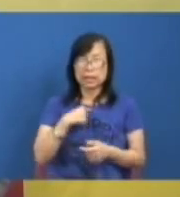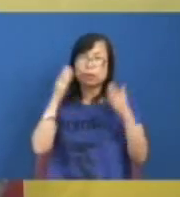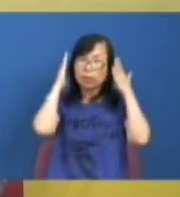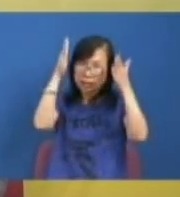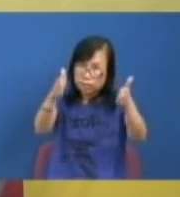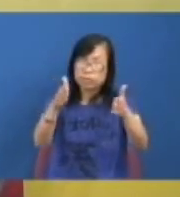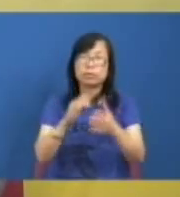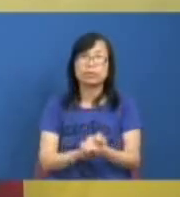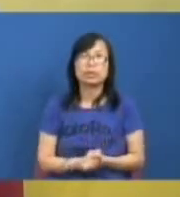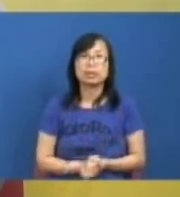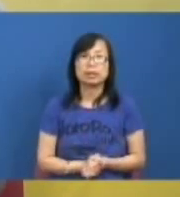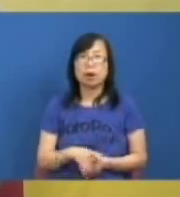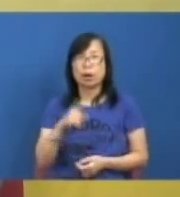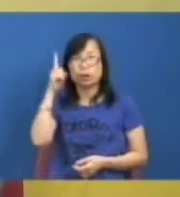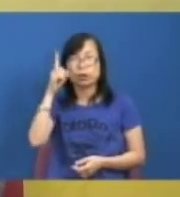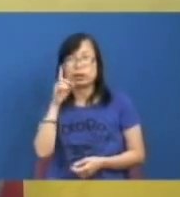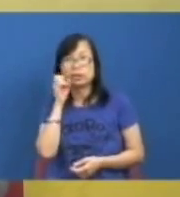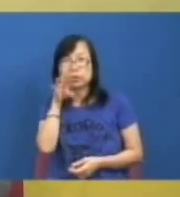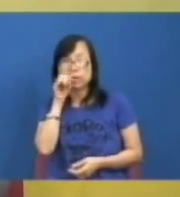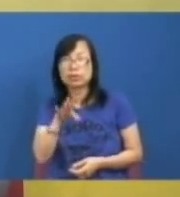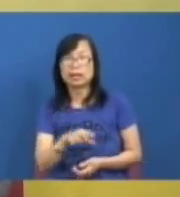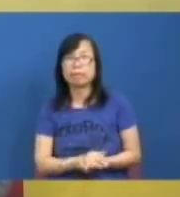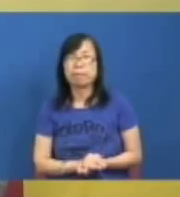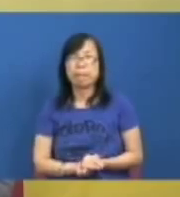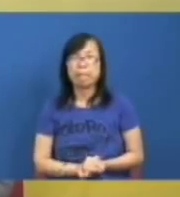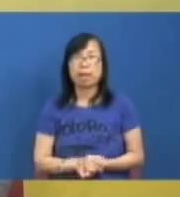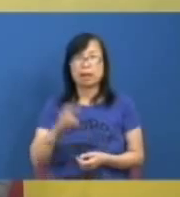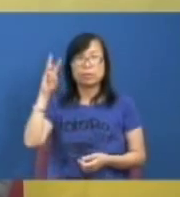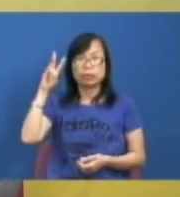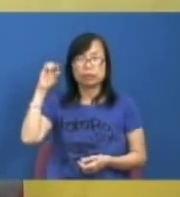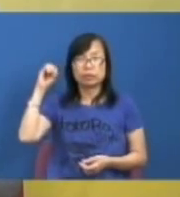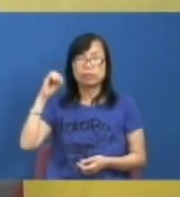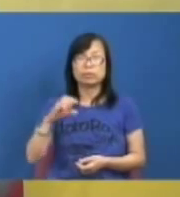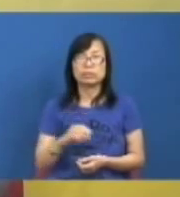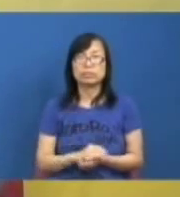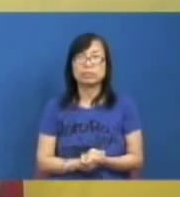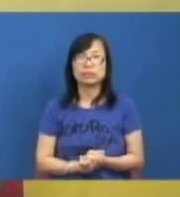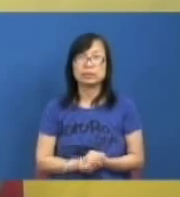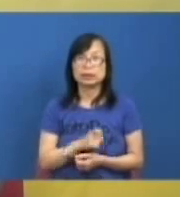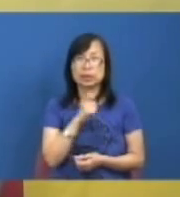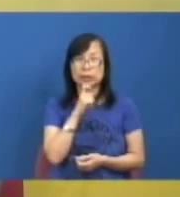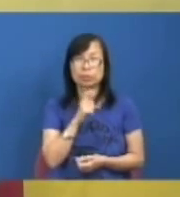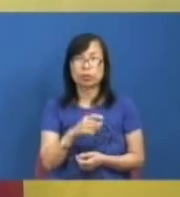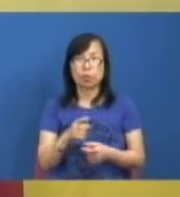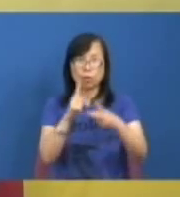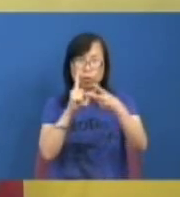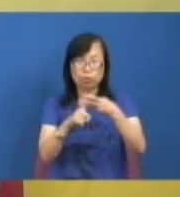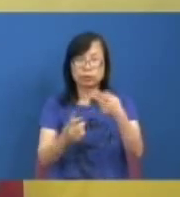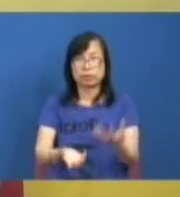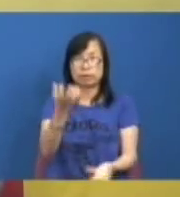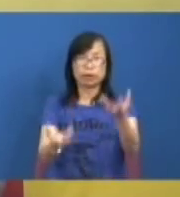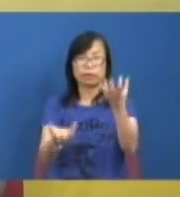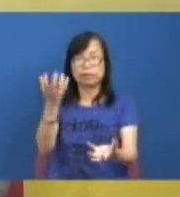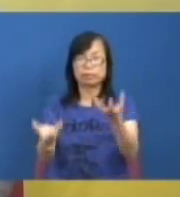件事。上一次咧，我講緊啱啱講緊康城咧，日出康城咧，咁啱啱有個嘅工業火警，就係、是、去